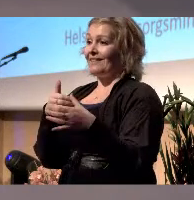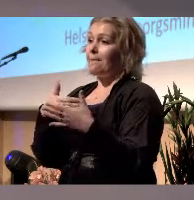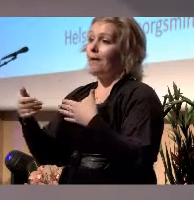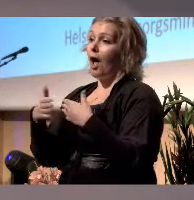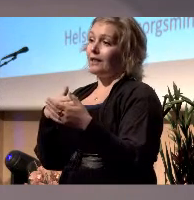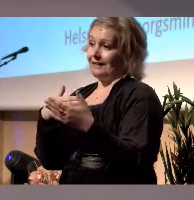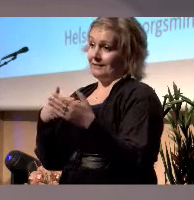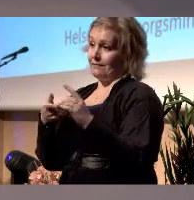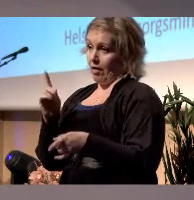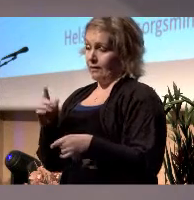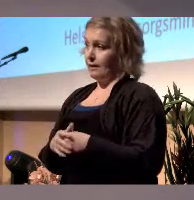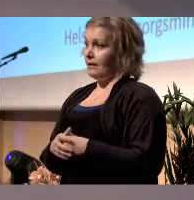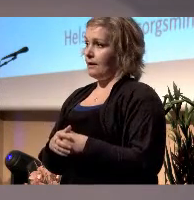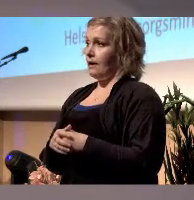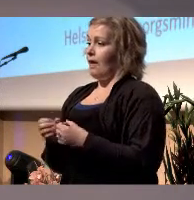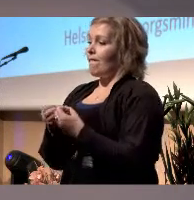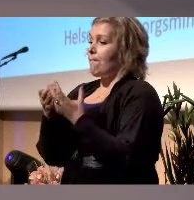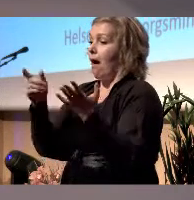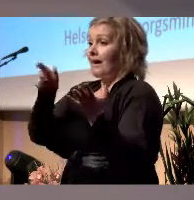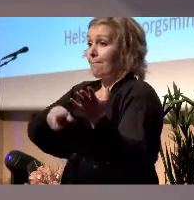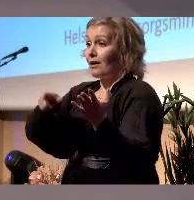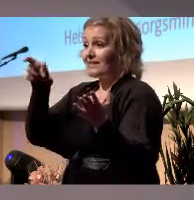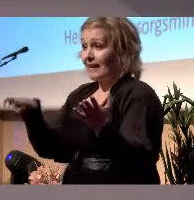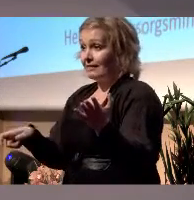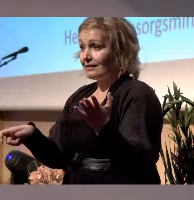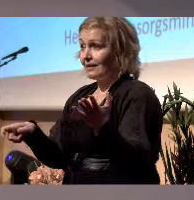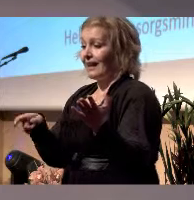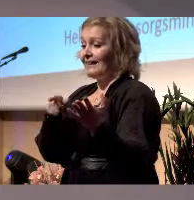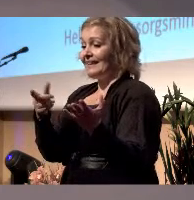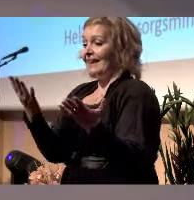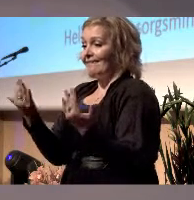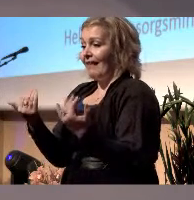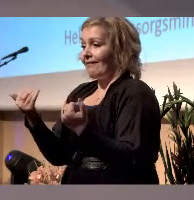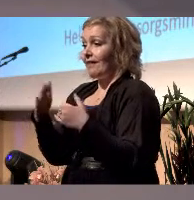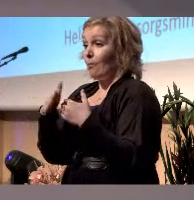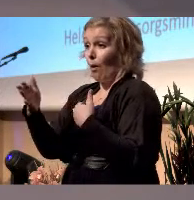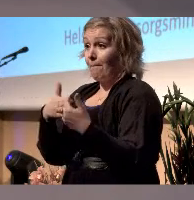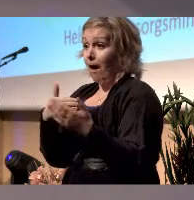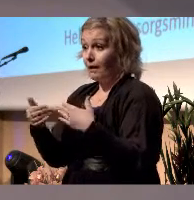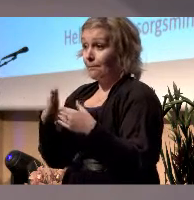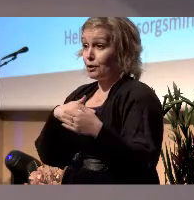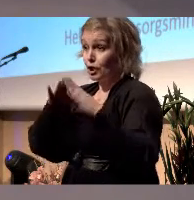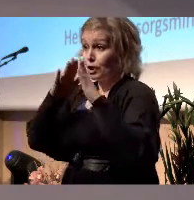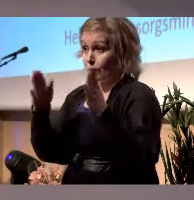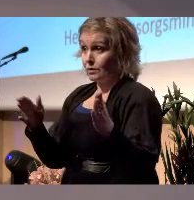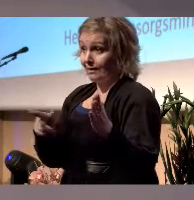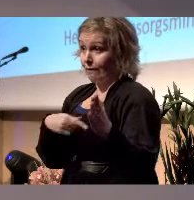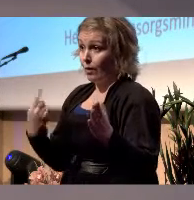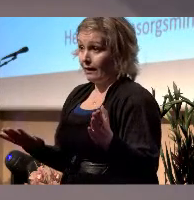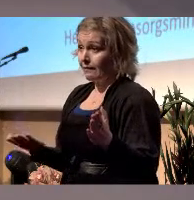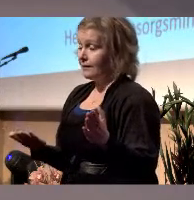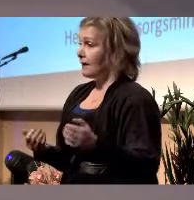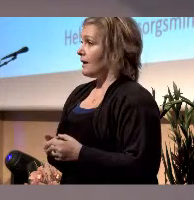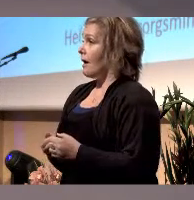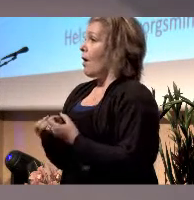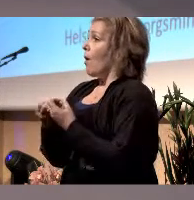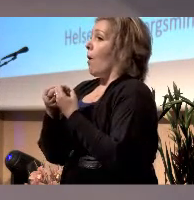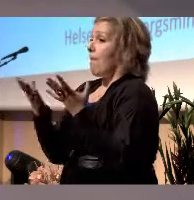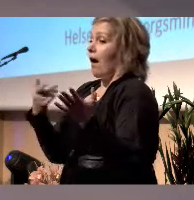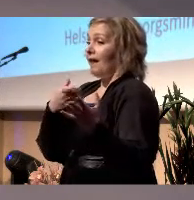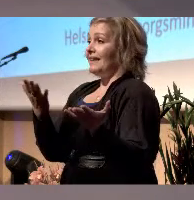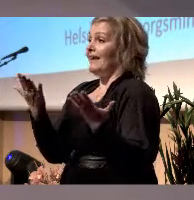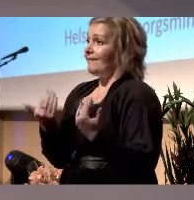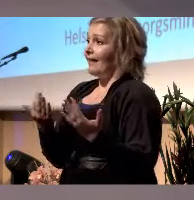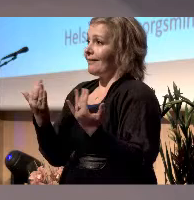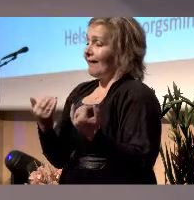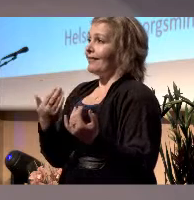behandlingsvalg. For mange pasienter venter på behandling på sykehusene våre. Og mange av dem